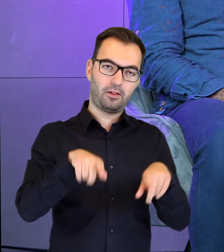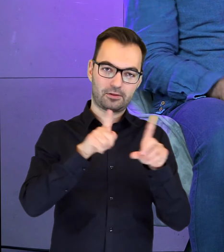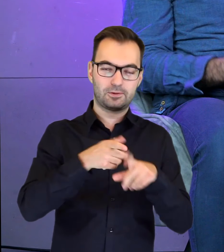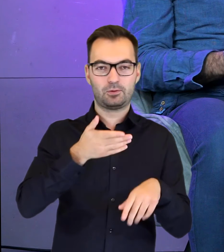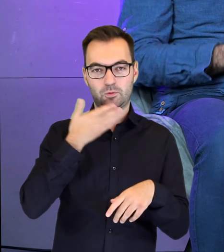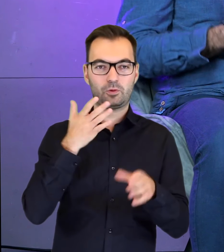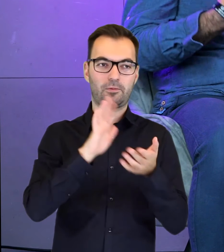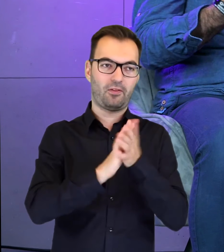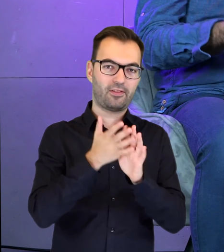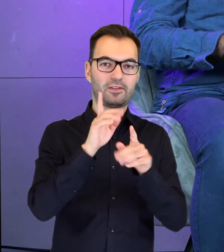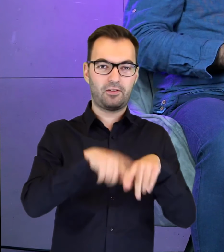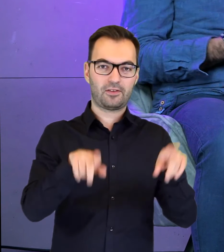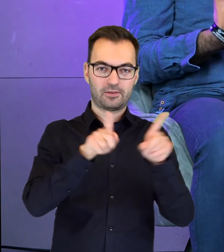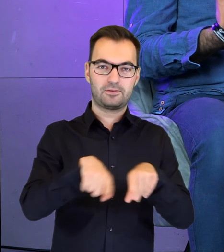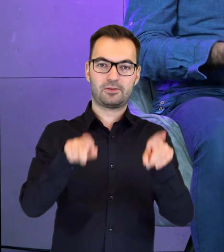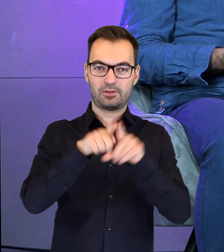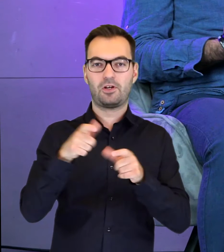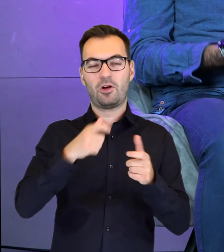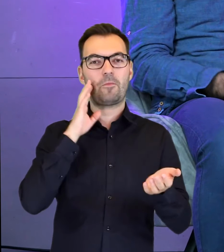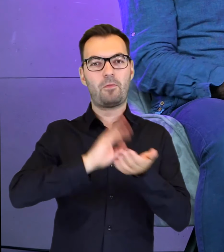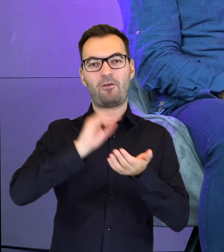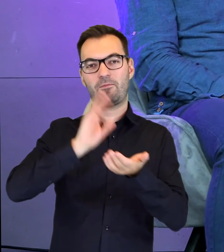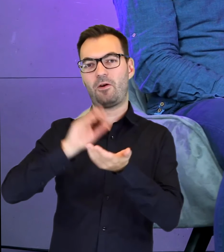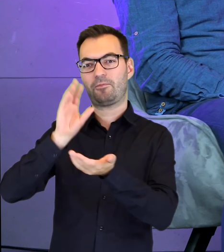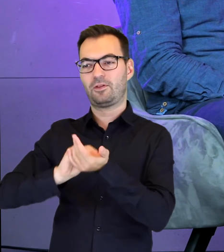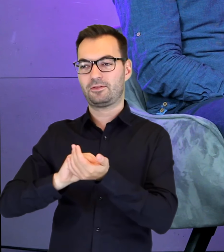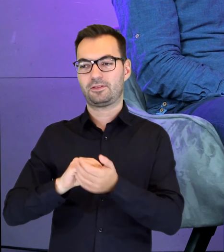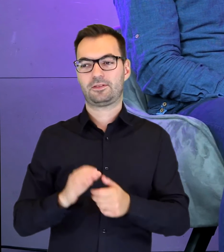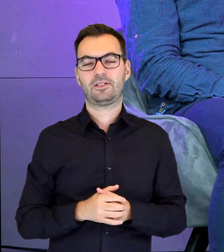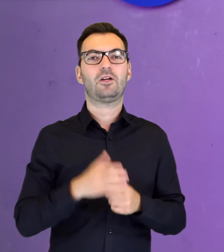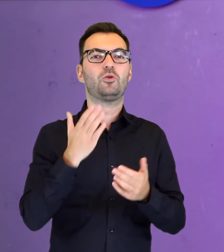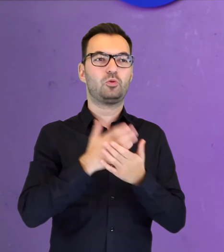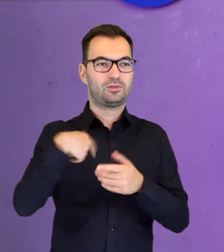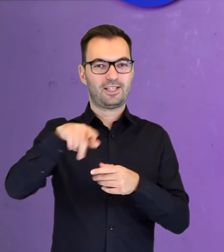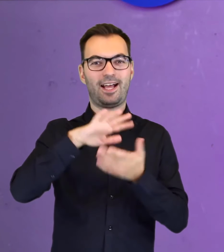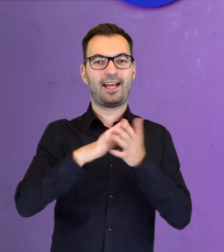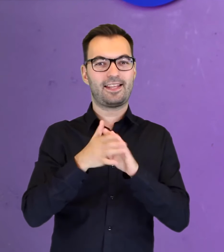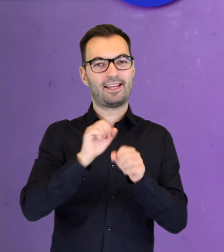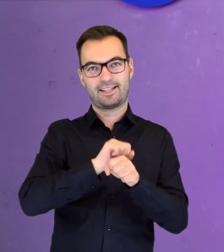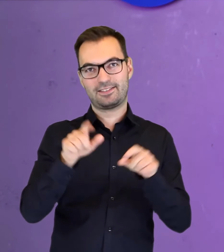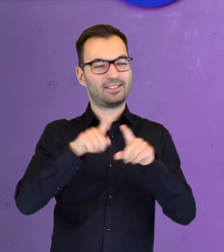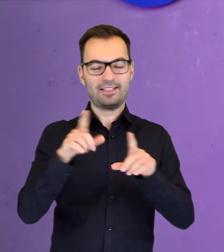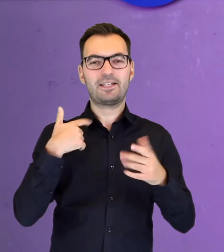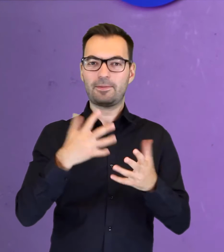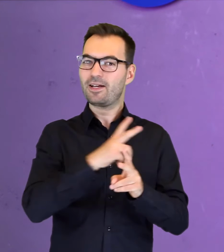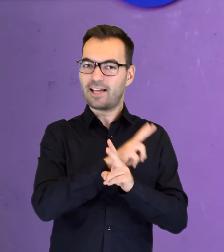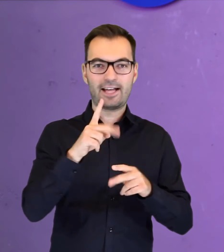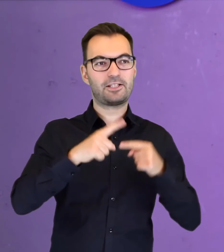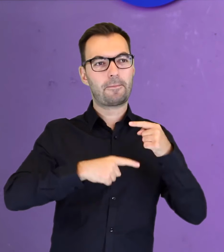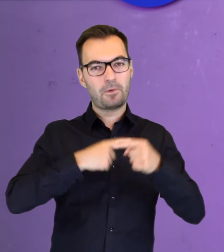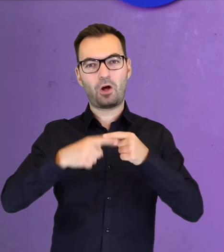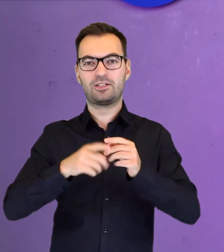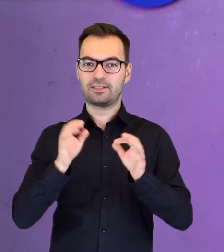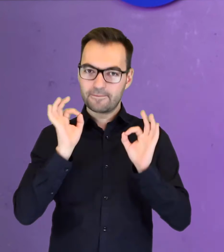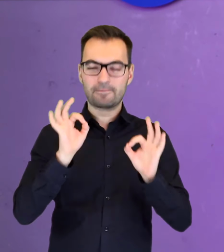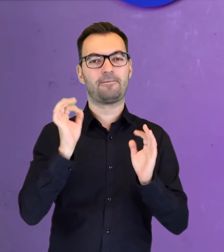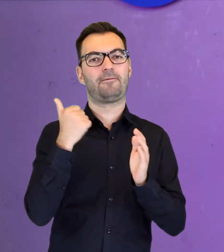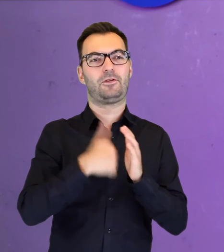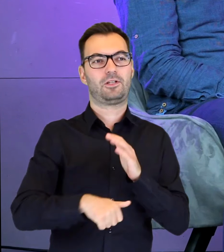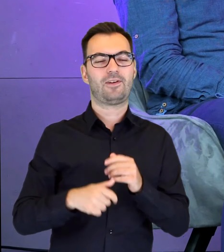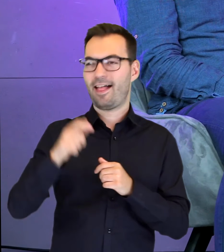bez takiego recyklingu procesów i odtwarzania czegoś co jest na rynku żeby każdy